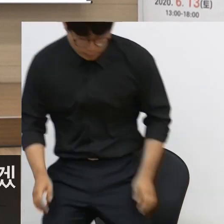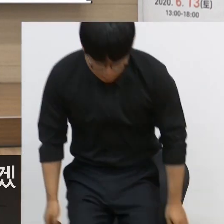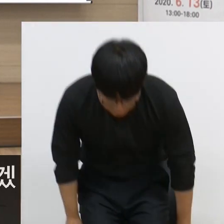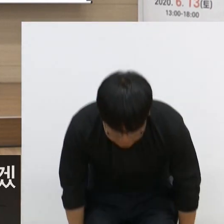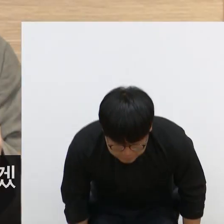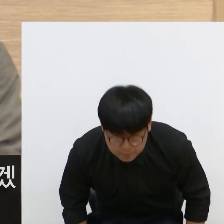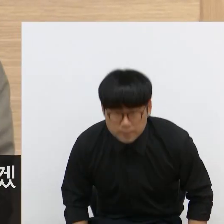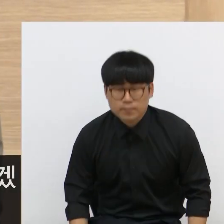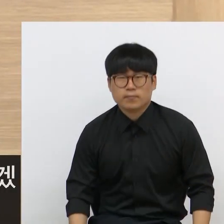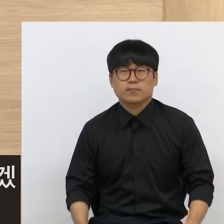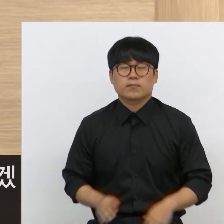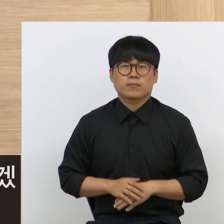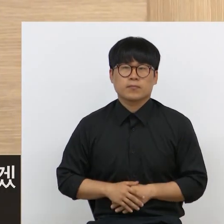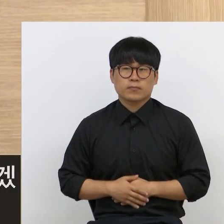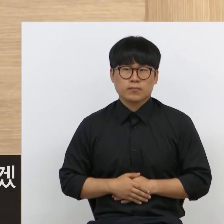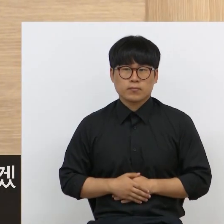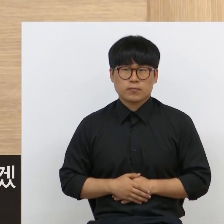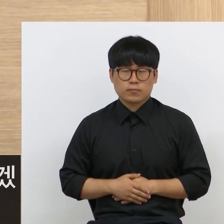네.